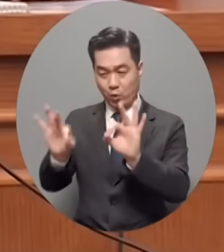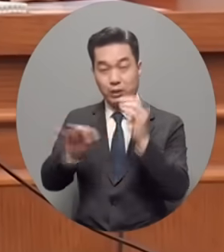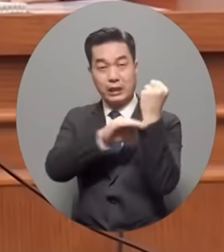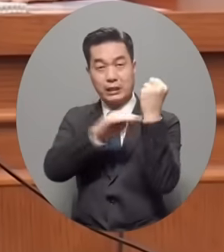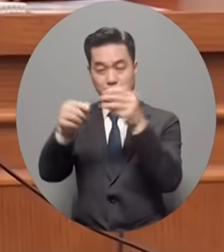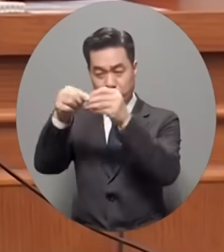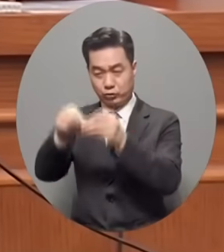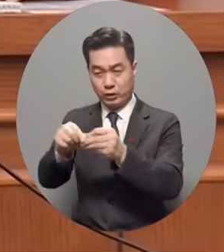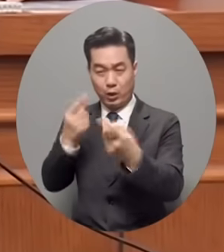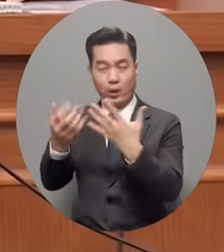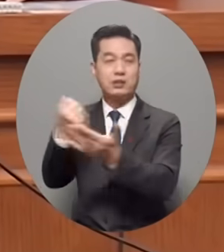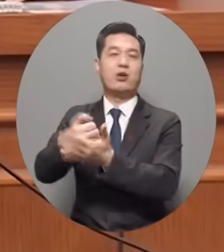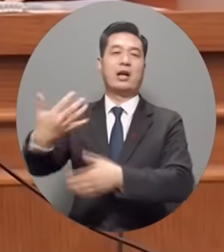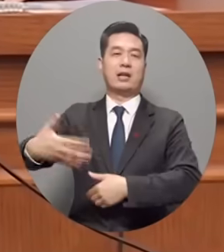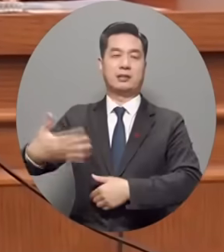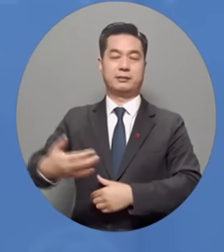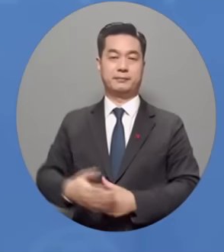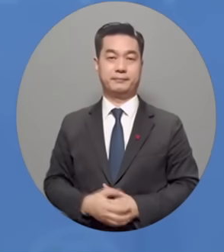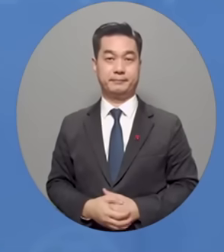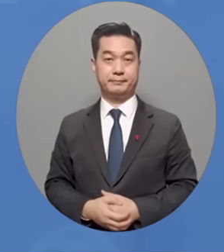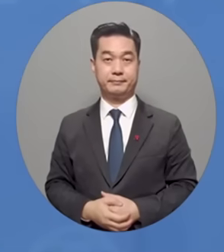기준은 확정하지 않은 상태입니다.